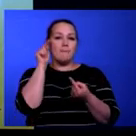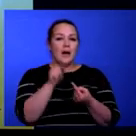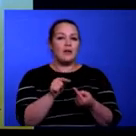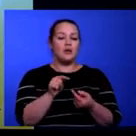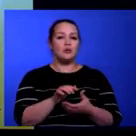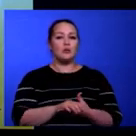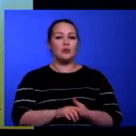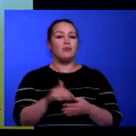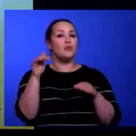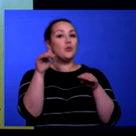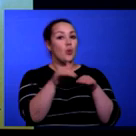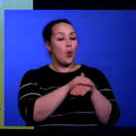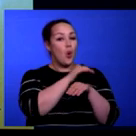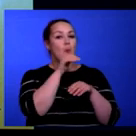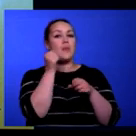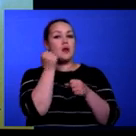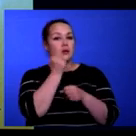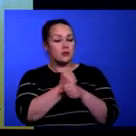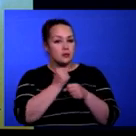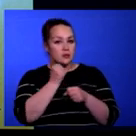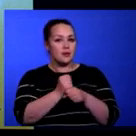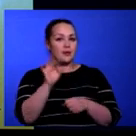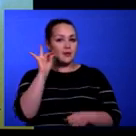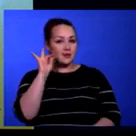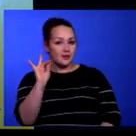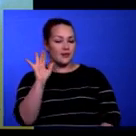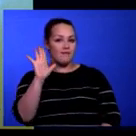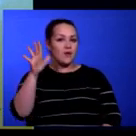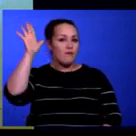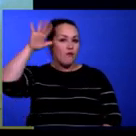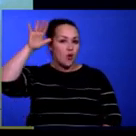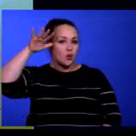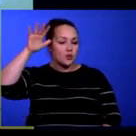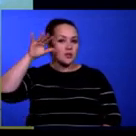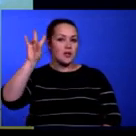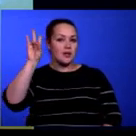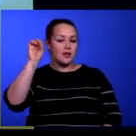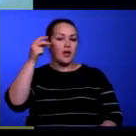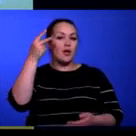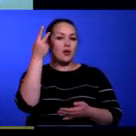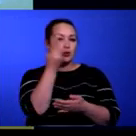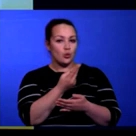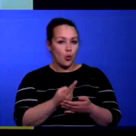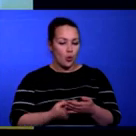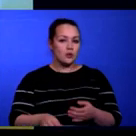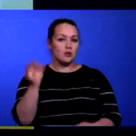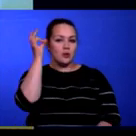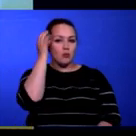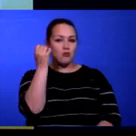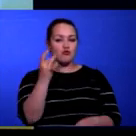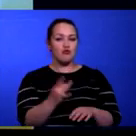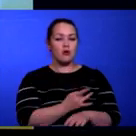доброе дело и в воде не тонет еще раз напомню и а